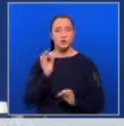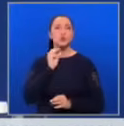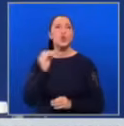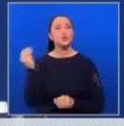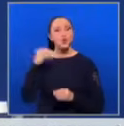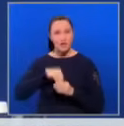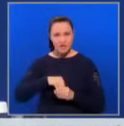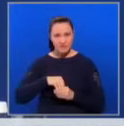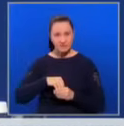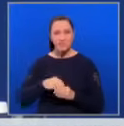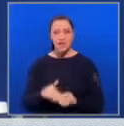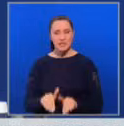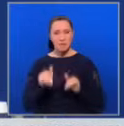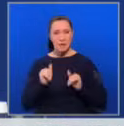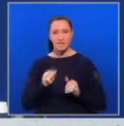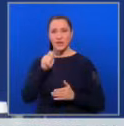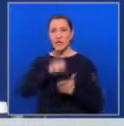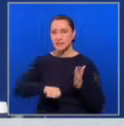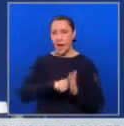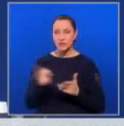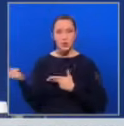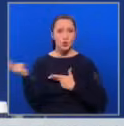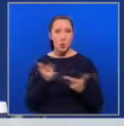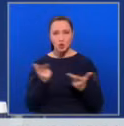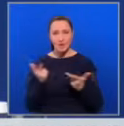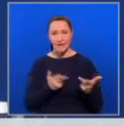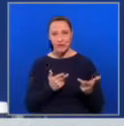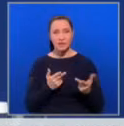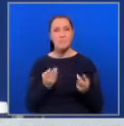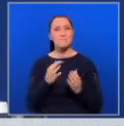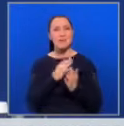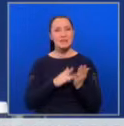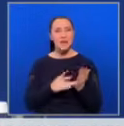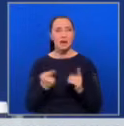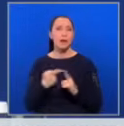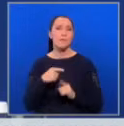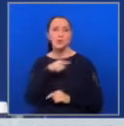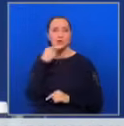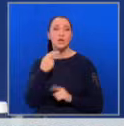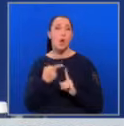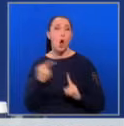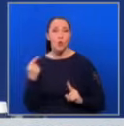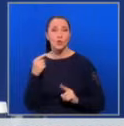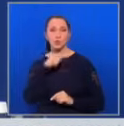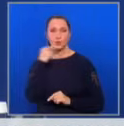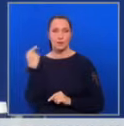в избягване на санкциите и доставки на материали към русия или от русия аа и